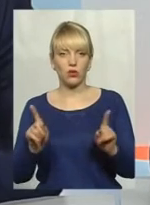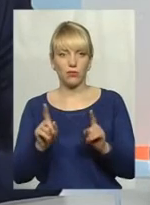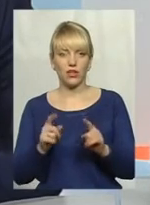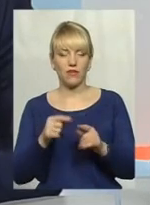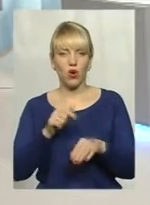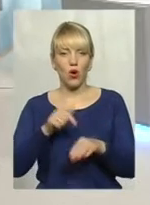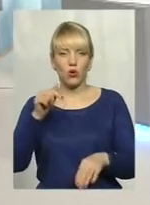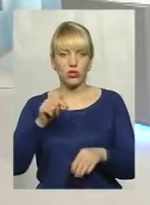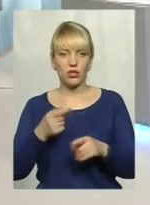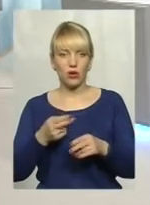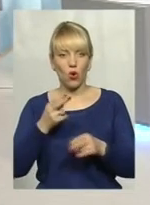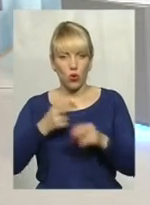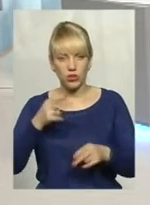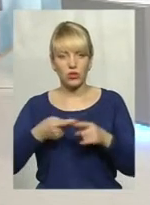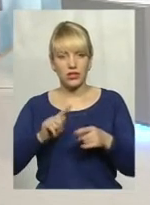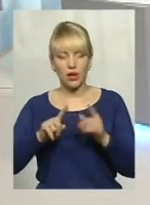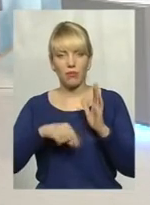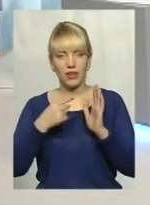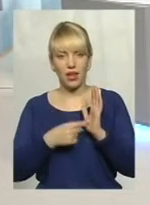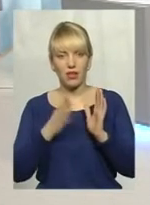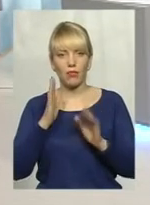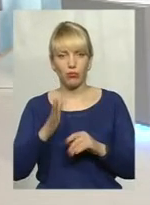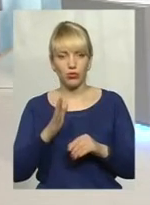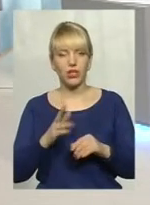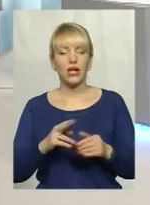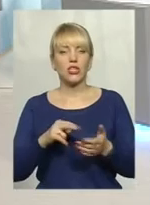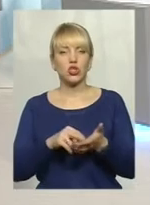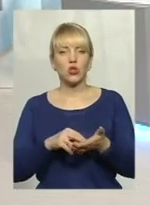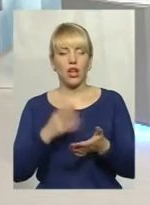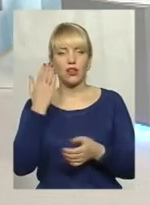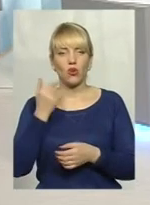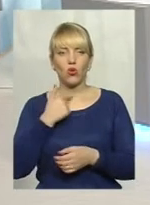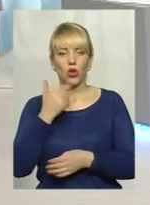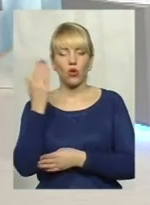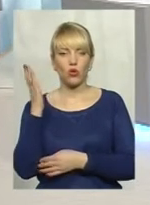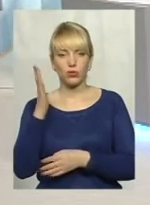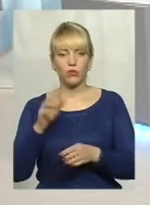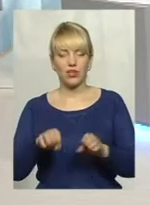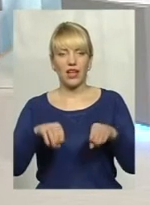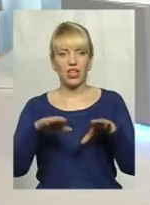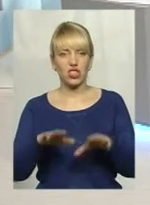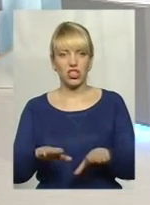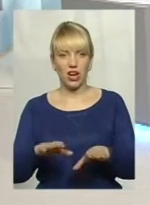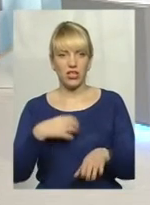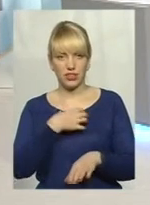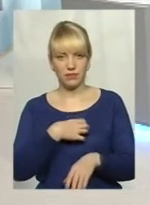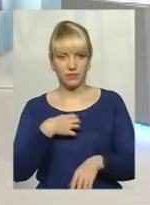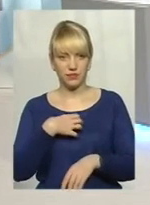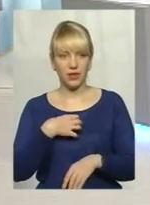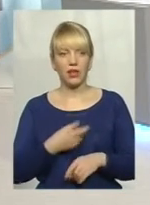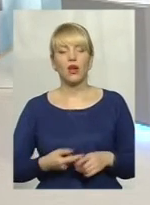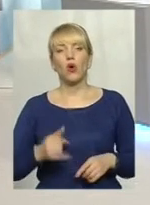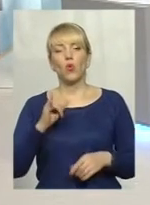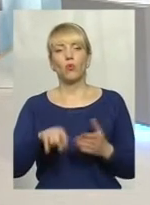це питання буде стояти, коли буде голос цього депутата вирішальним. В